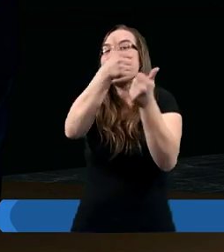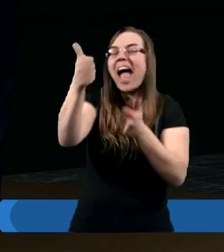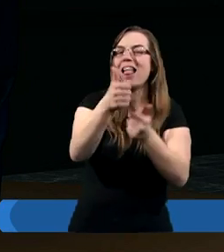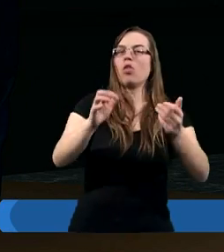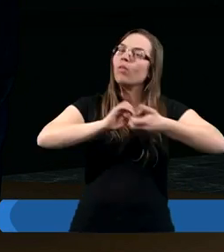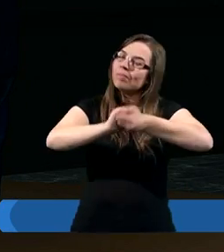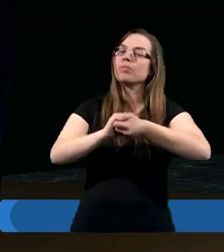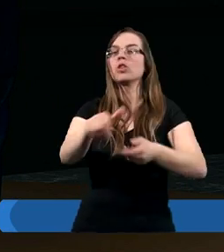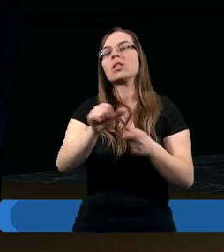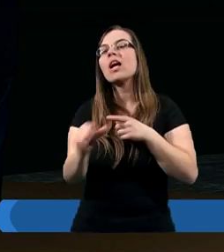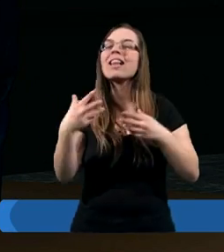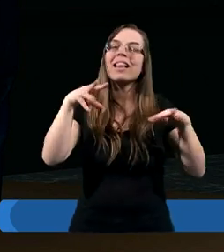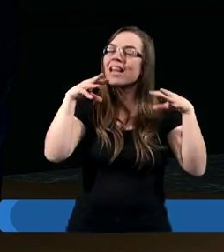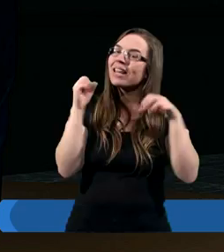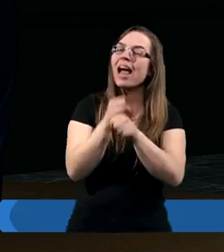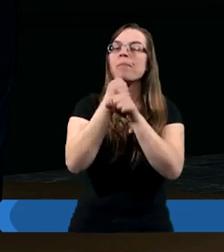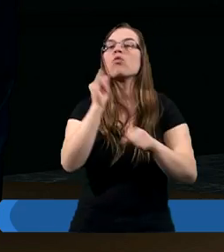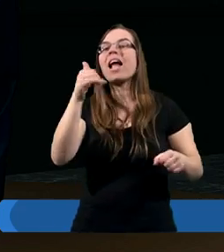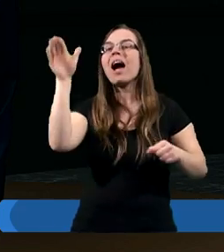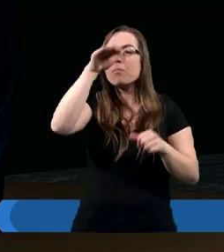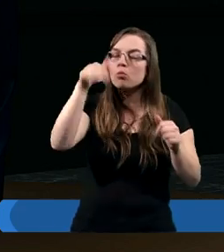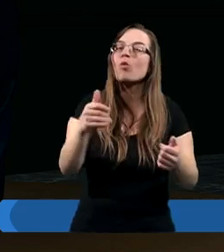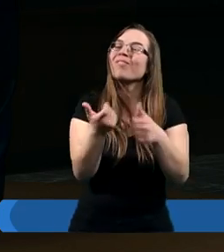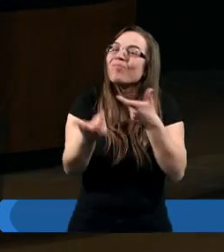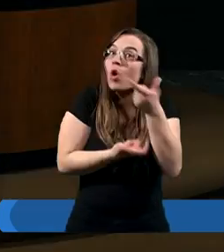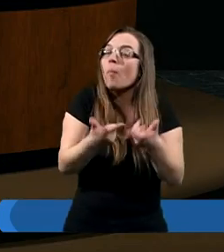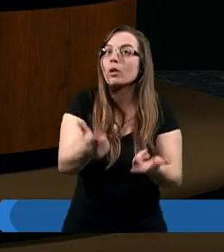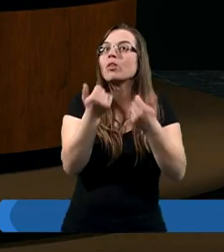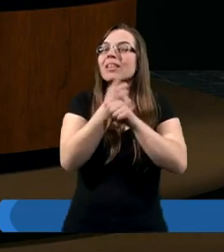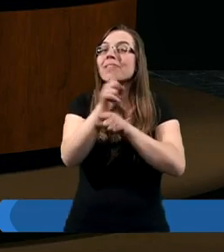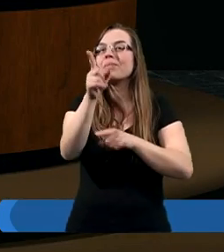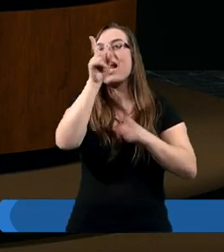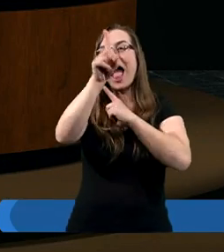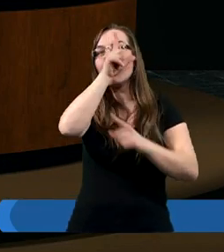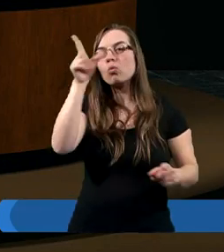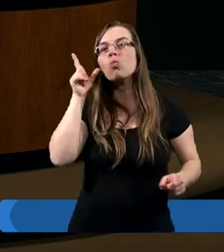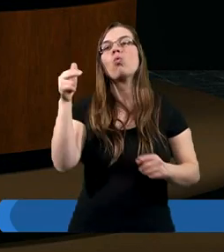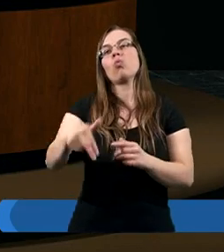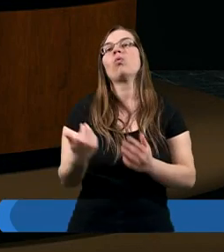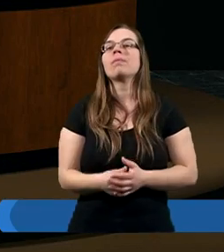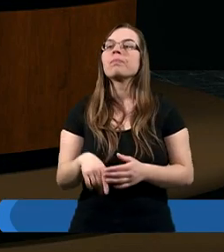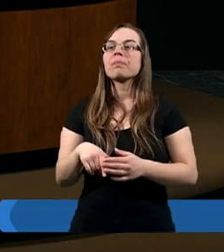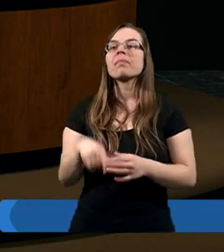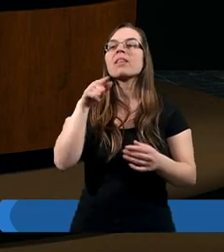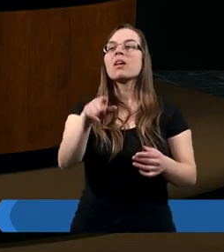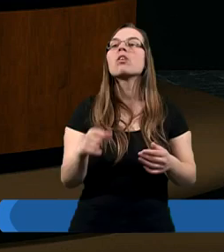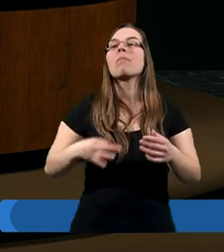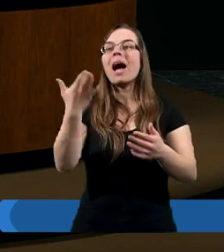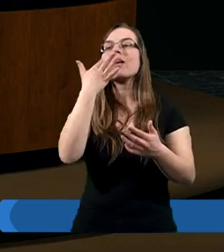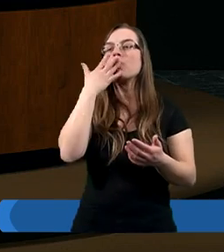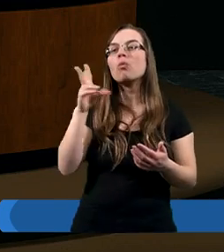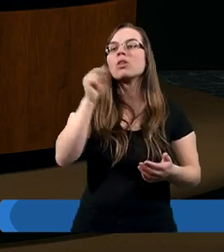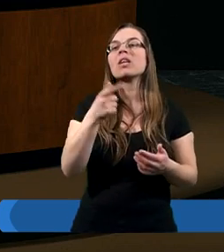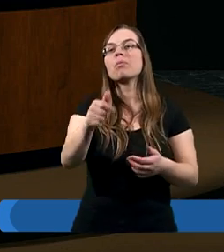więc to jest niesamowite, jakie Pan Bóg ma plany wobec swojego ludu. I Chrystus w swojej modlitwie arcykapłańskiej modlił